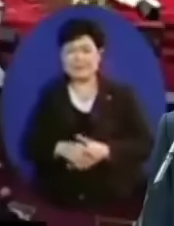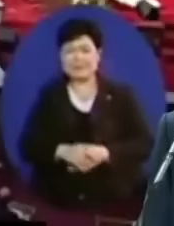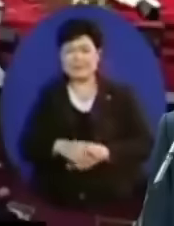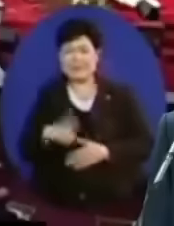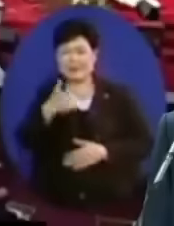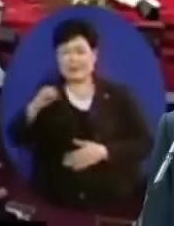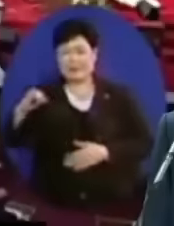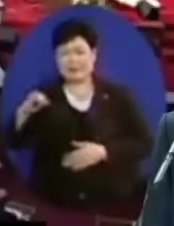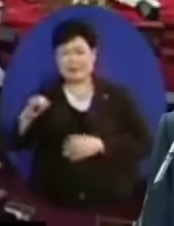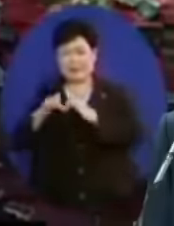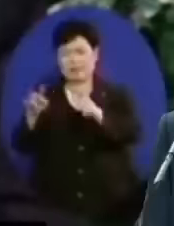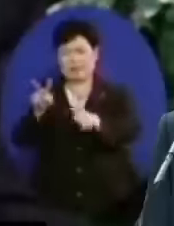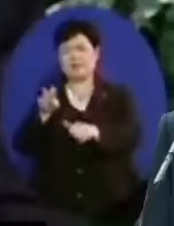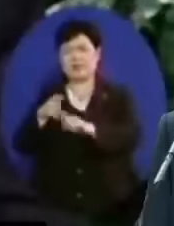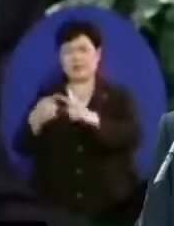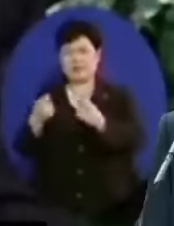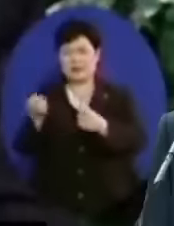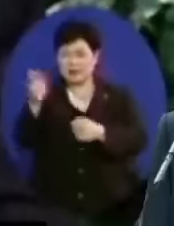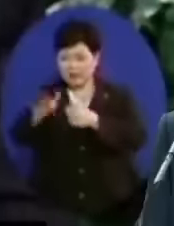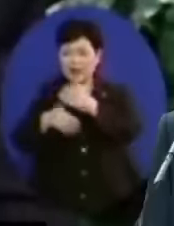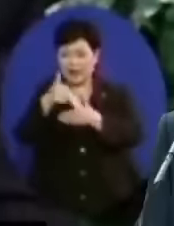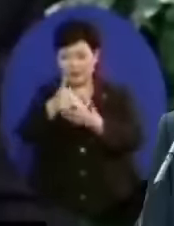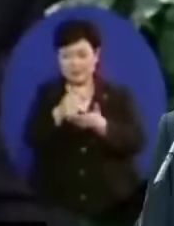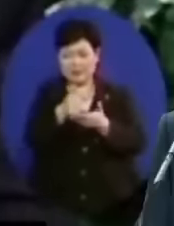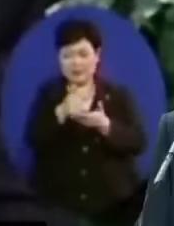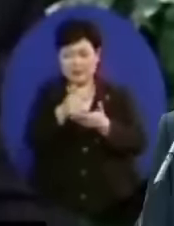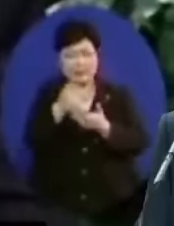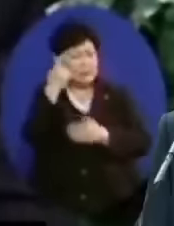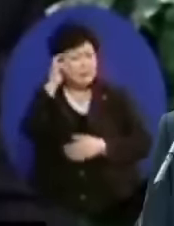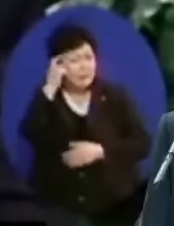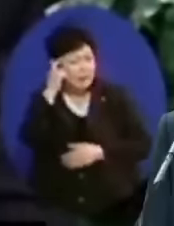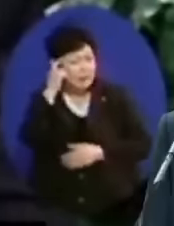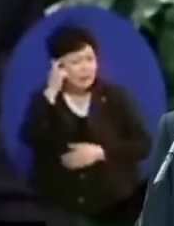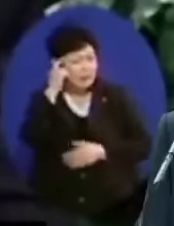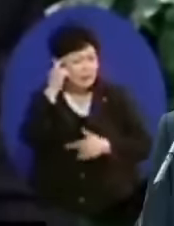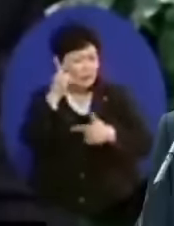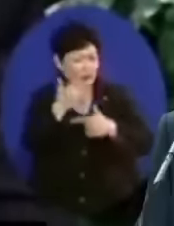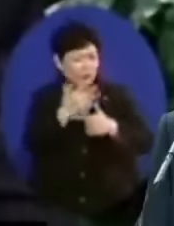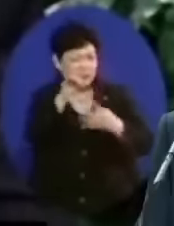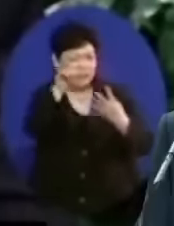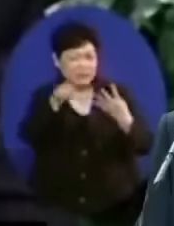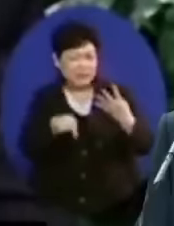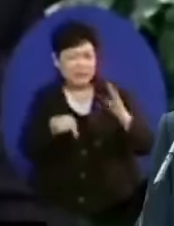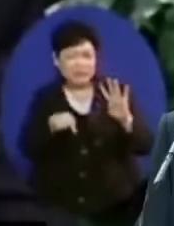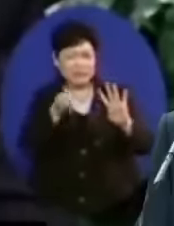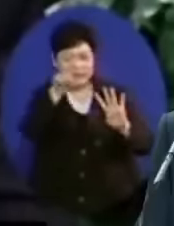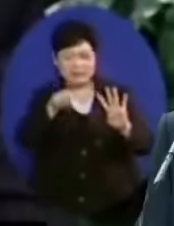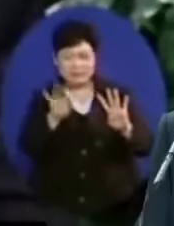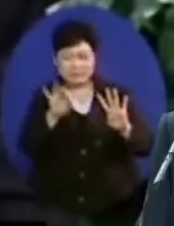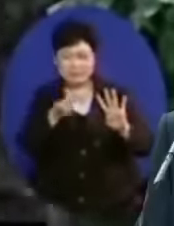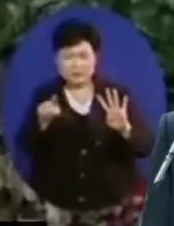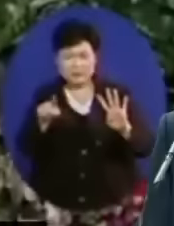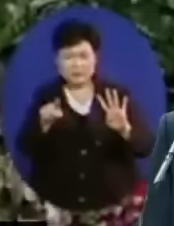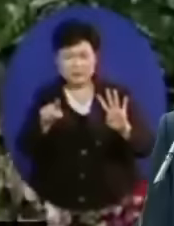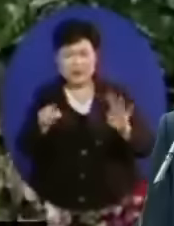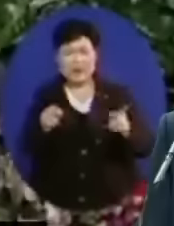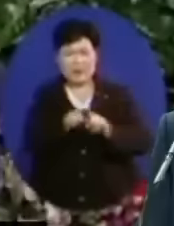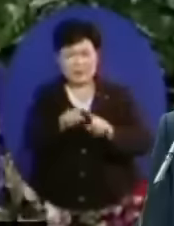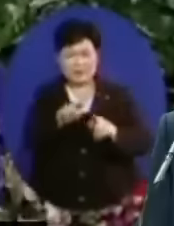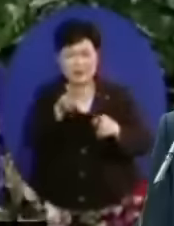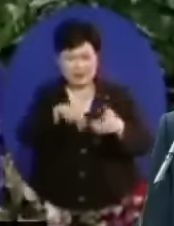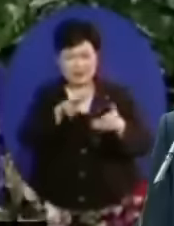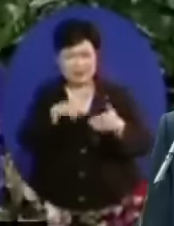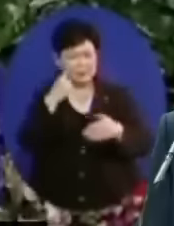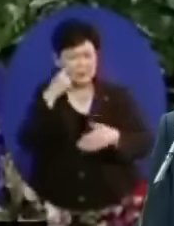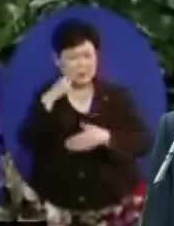니네 사람들을 미워했습니다. 그런데 하나님의 생각을 요나서 4장 10절로 11절에 기록해 놨는데 우리 다 같이 한번